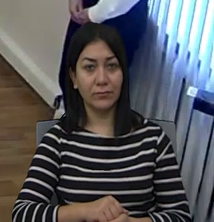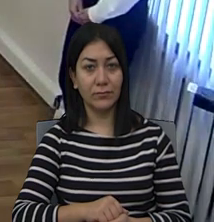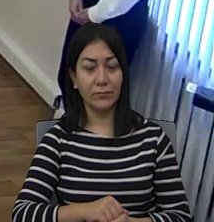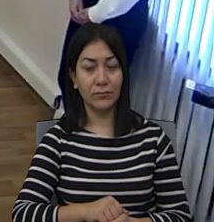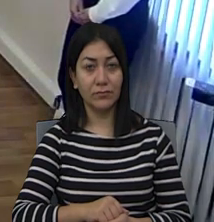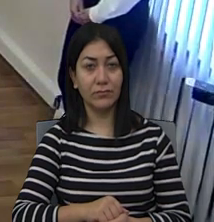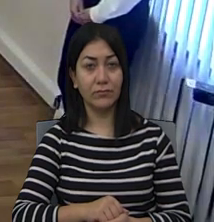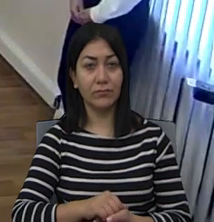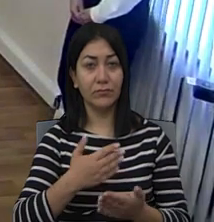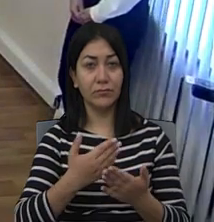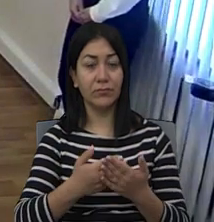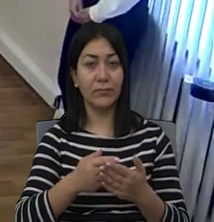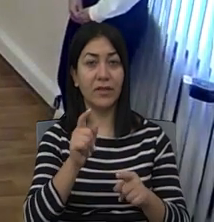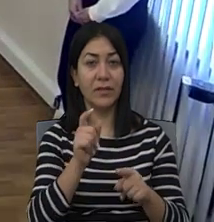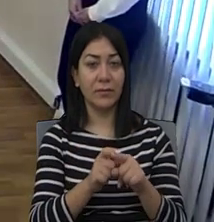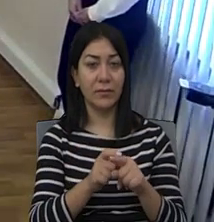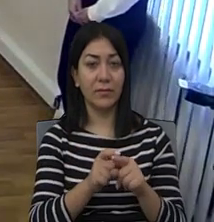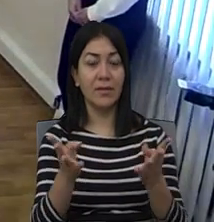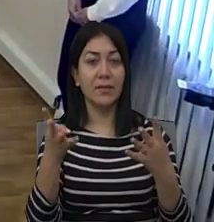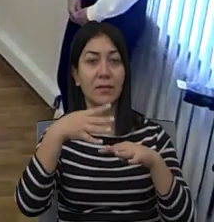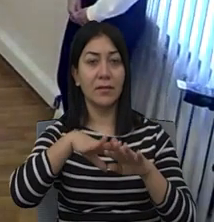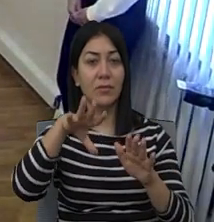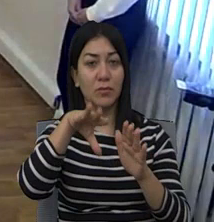Որը նաև ուրեմն այս բաղադրիչը նաև ներառում է